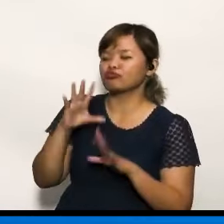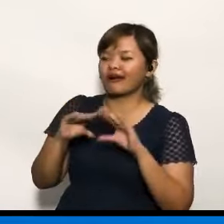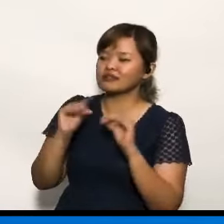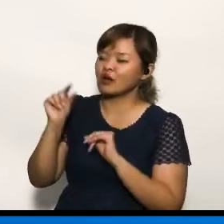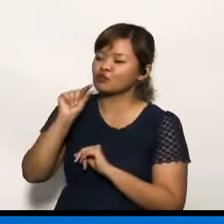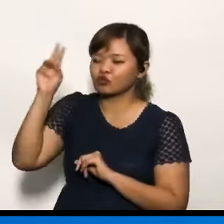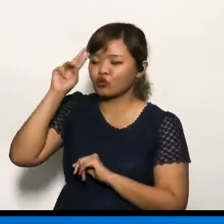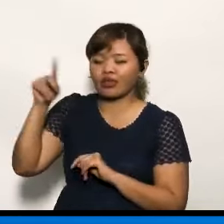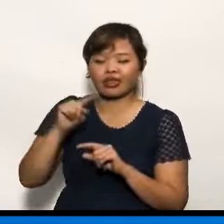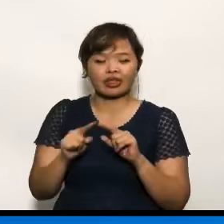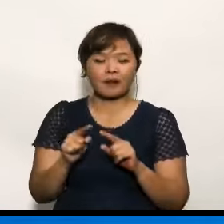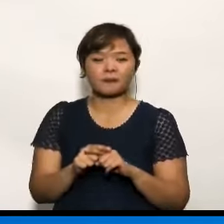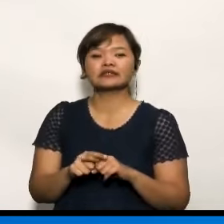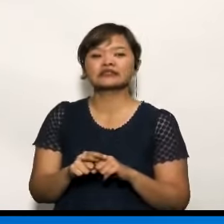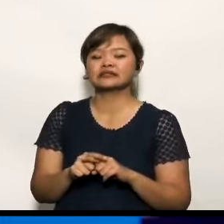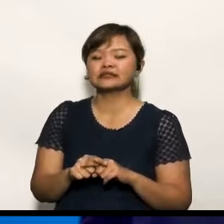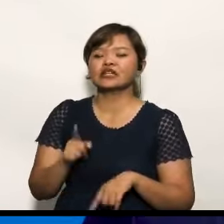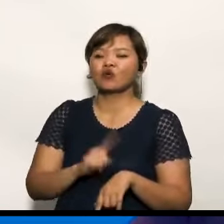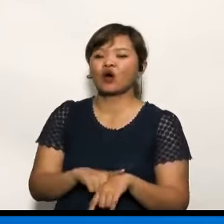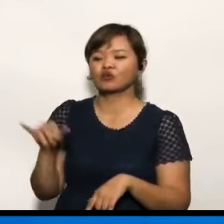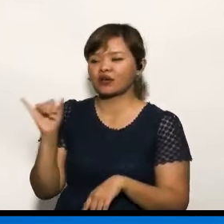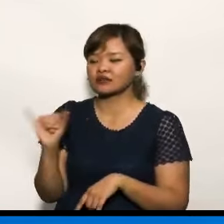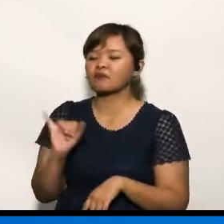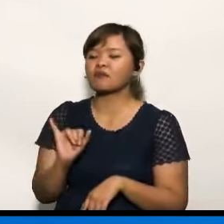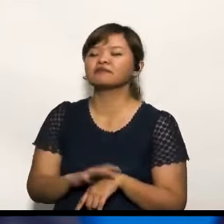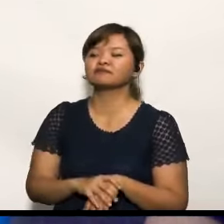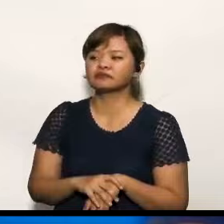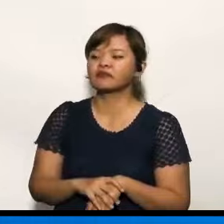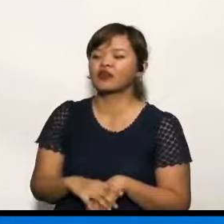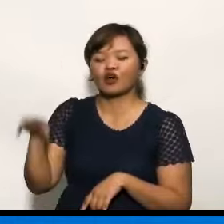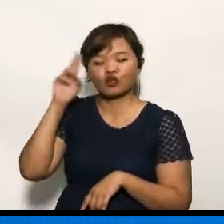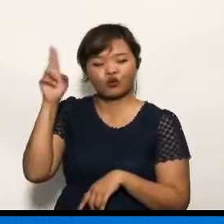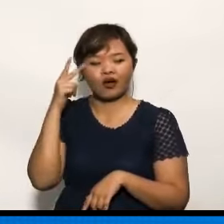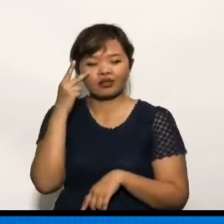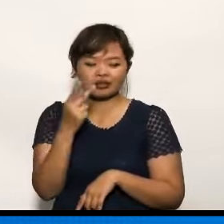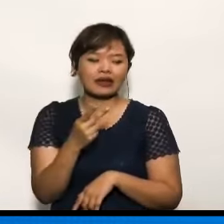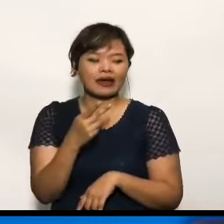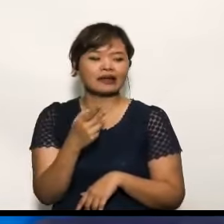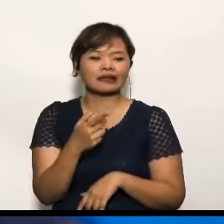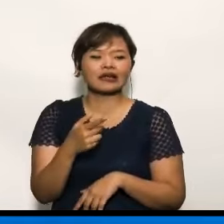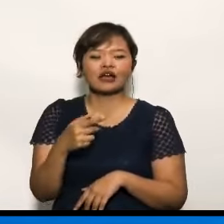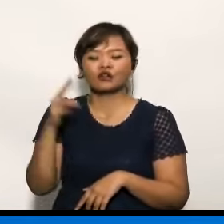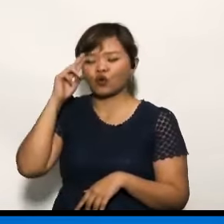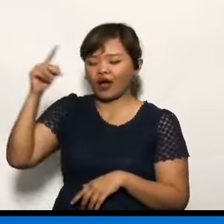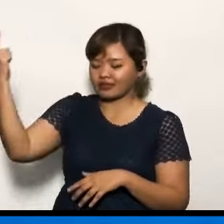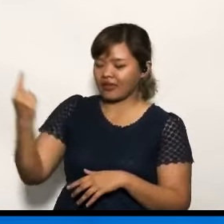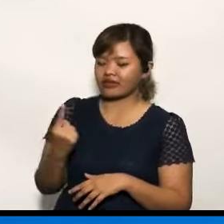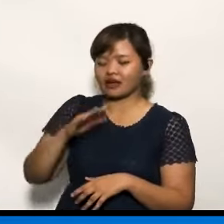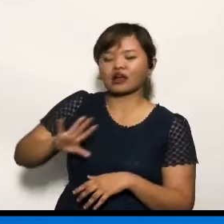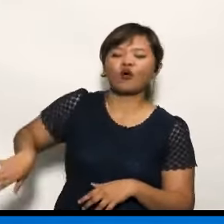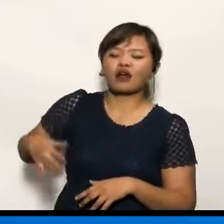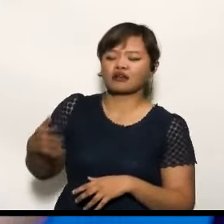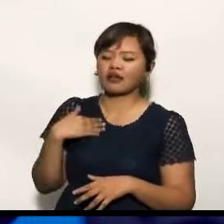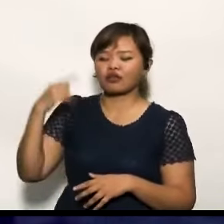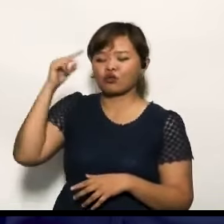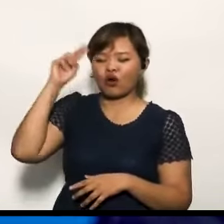And at the same time, di saat yang bersamaan, you God, is present in my family, is present